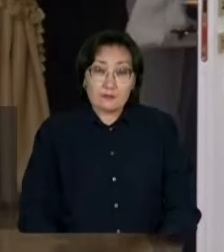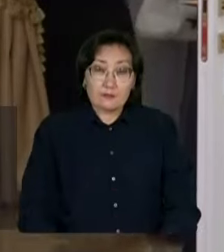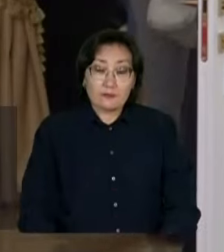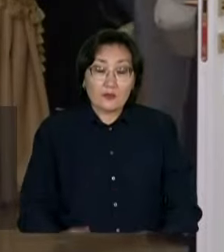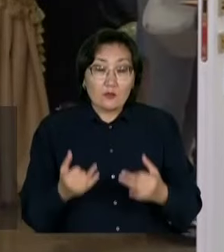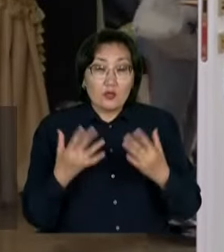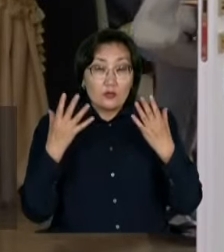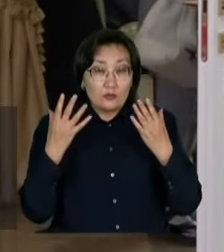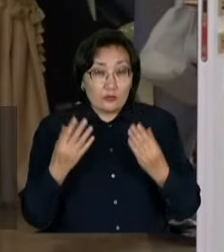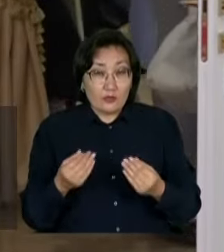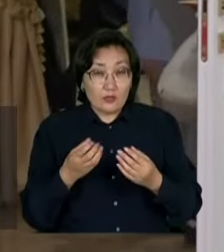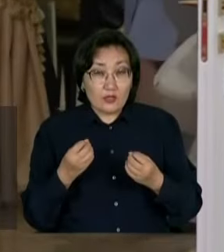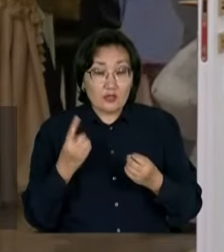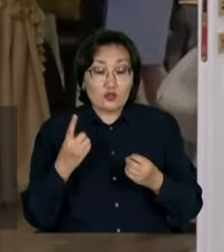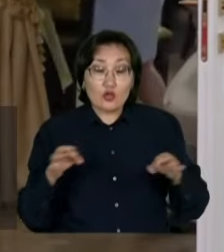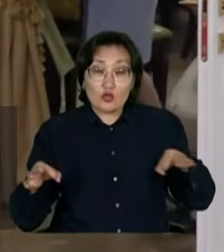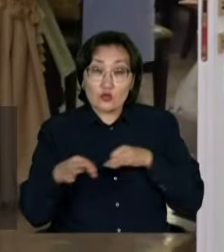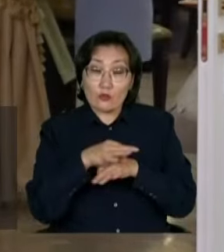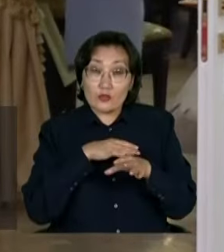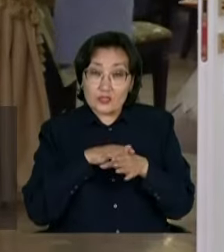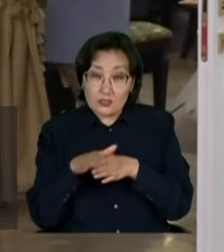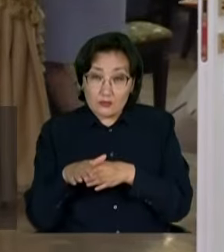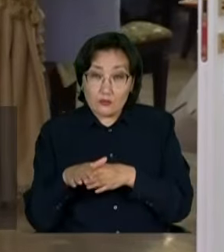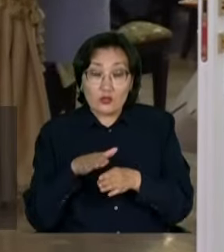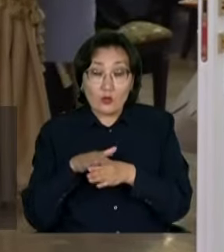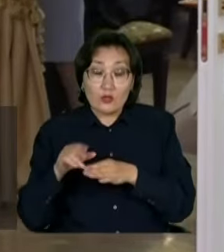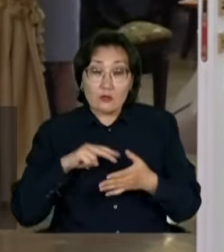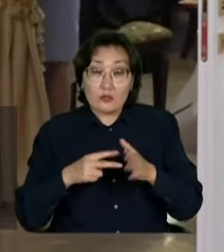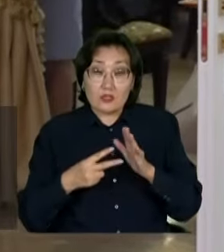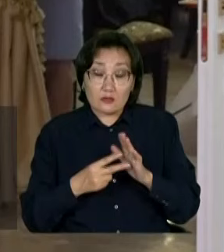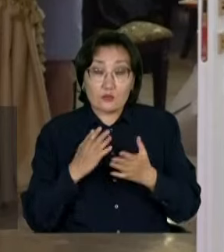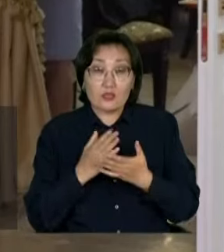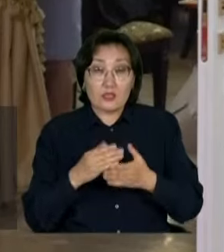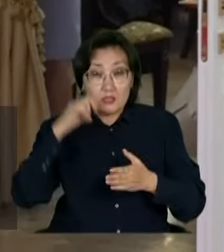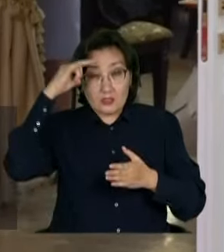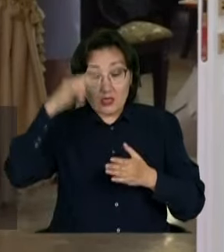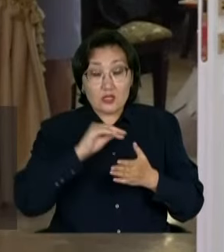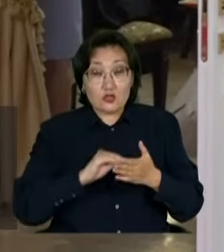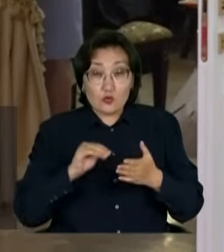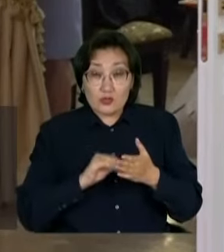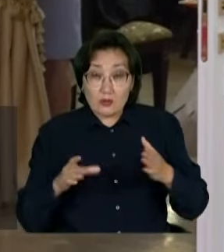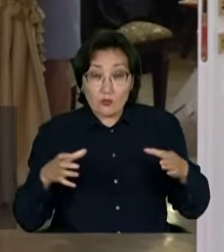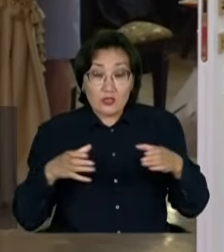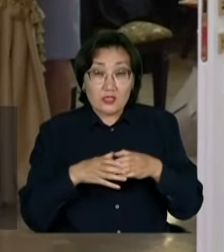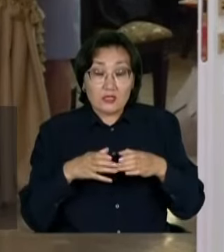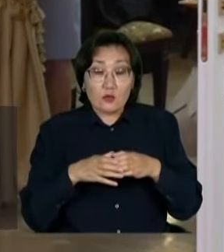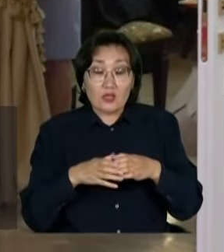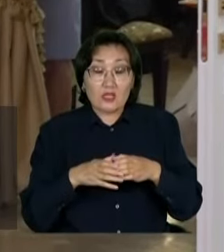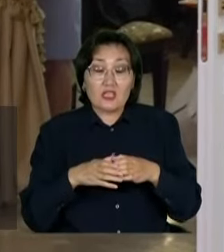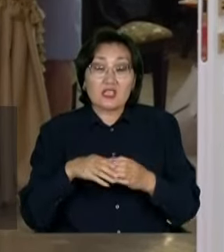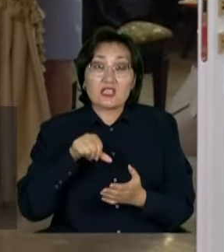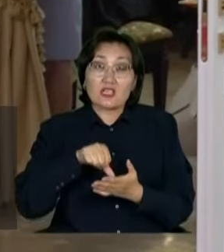Бүгін тағы да бір үлкен жобаны іске асырғалы отырмыз. Ол Қазақстан жазушылар одағына кандидаттар.